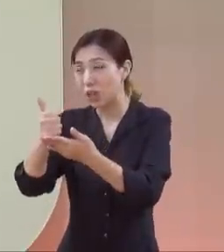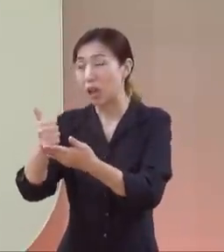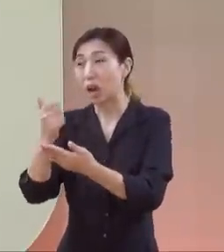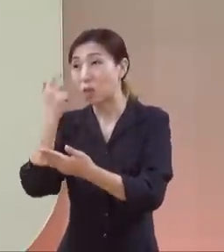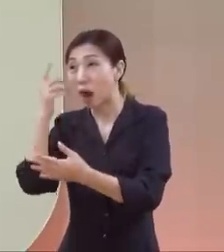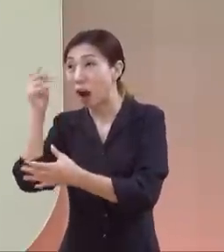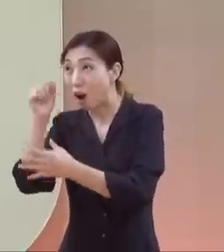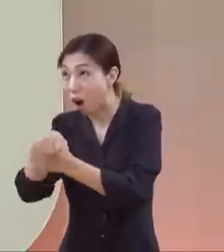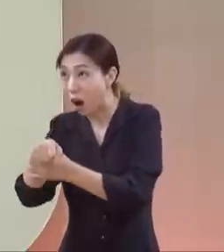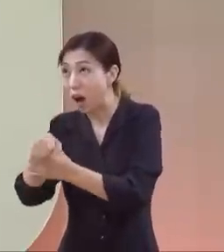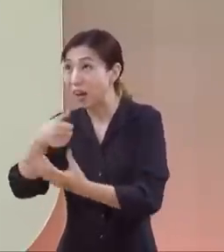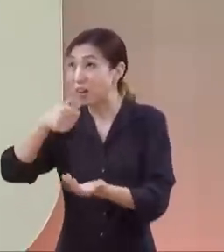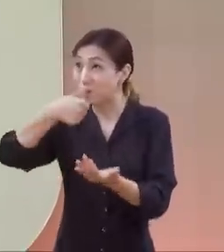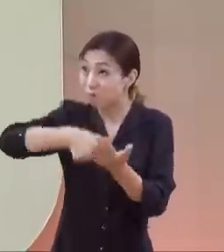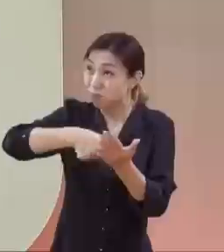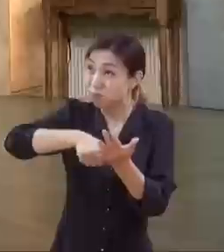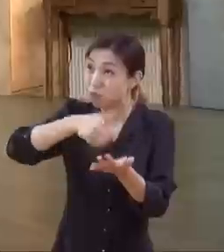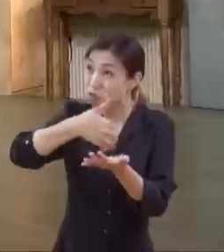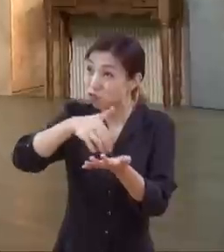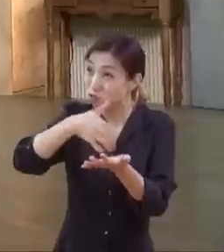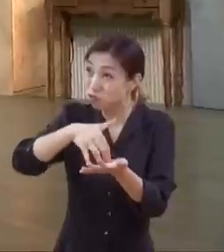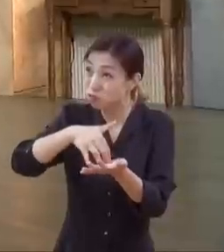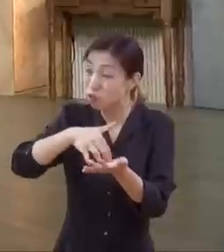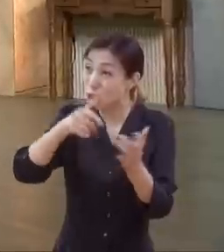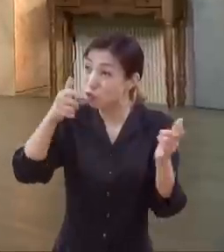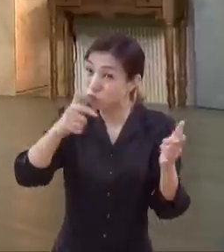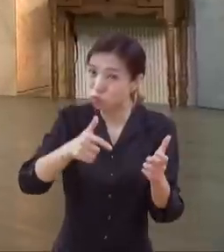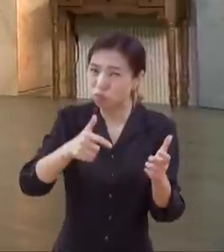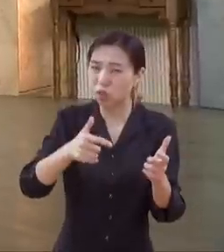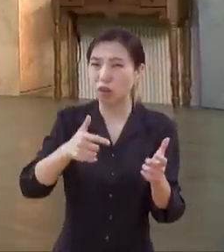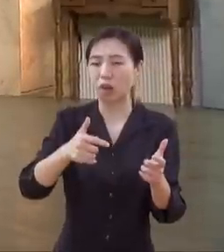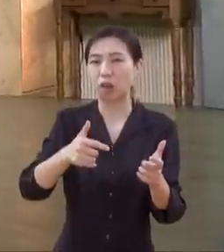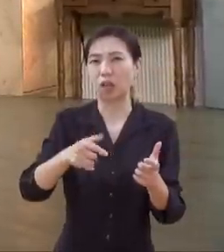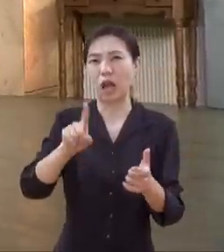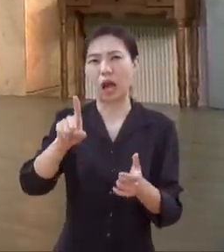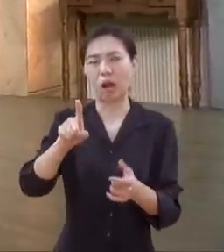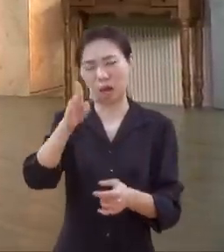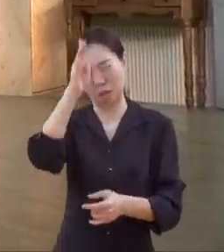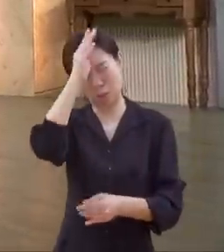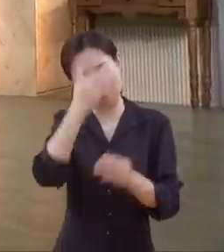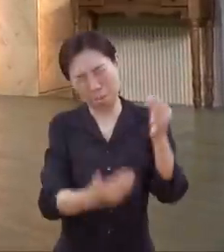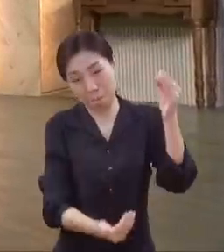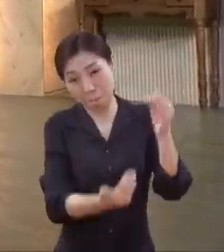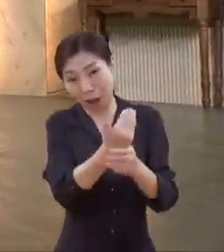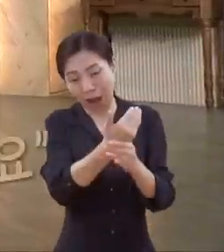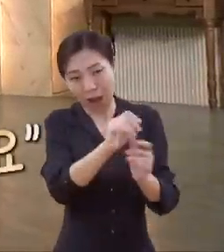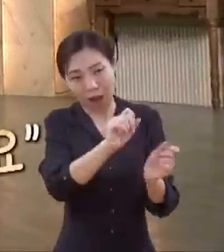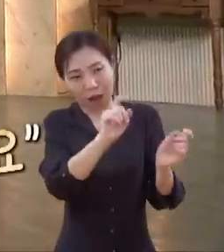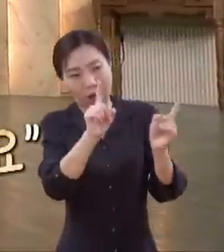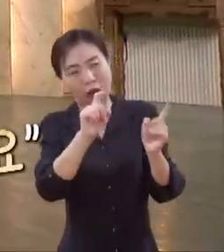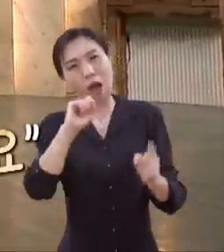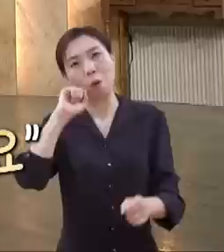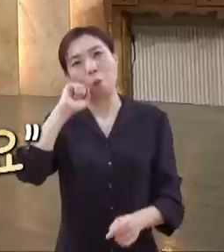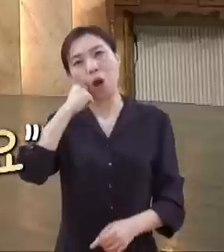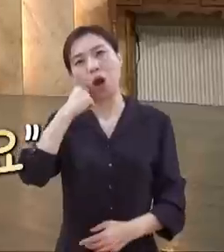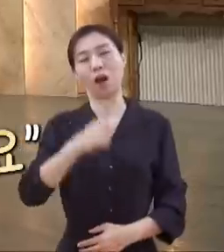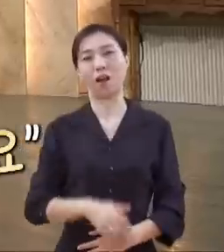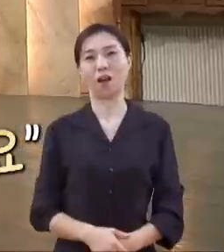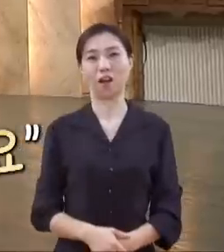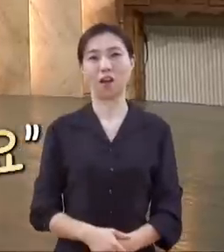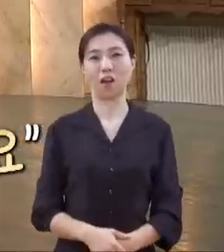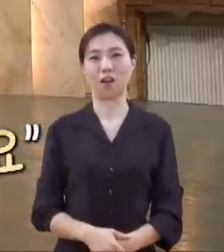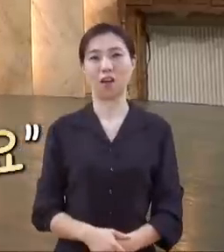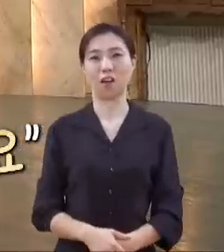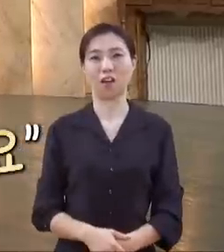몸뚱아리가 그렇잖아요 뭐 한번 삐긋하면 그게 웬만한 잘 안 나타나요 특히 저도 요새 느끼던데